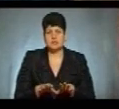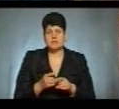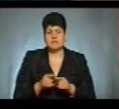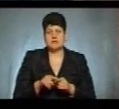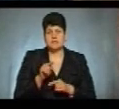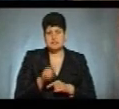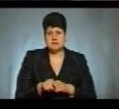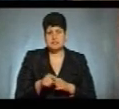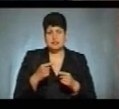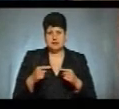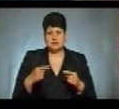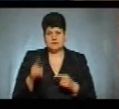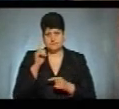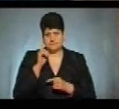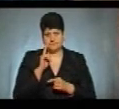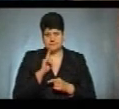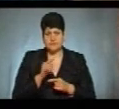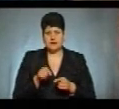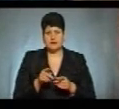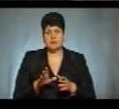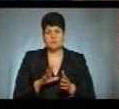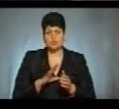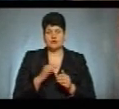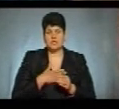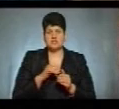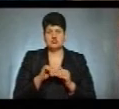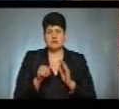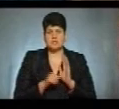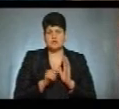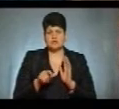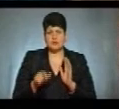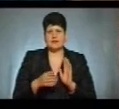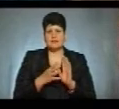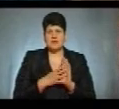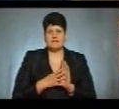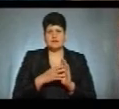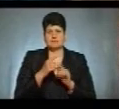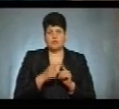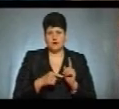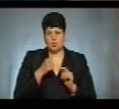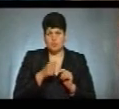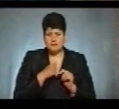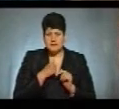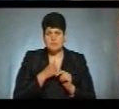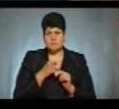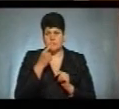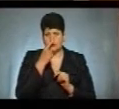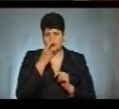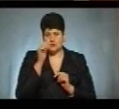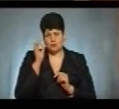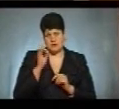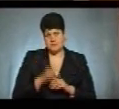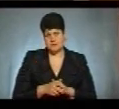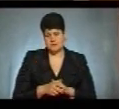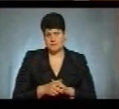ті решта жидів. І так у нас було 16 чоловік, 9,5 місяців. Під носом німців.